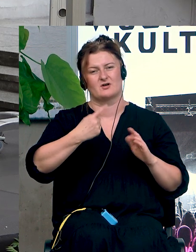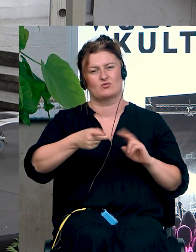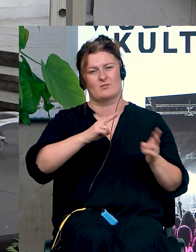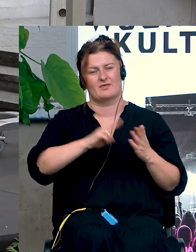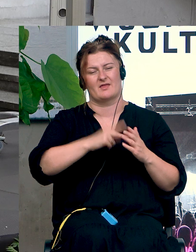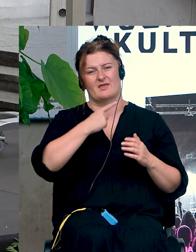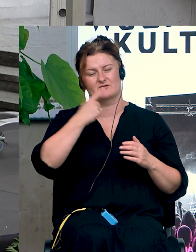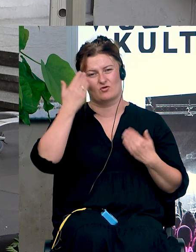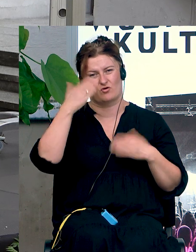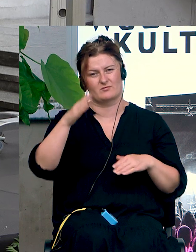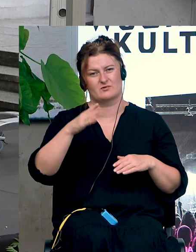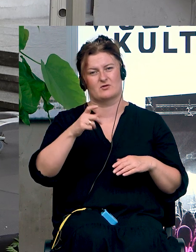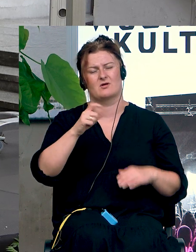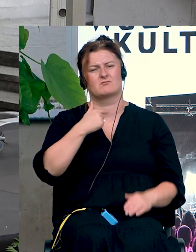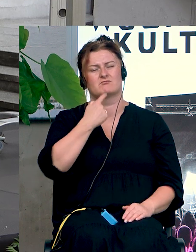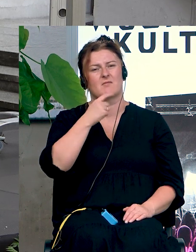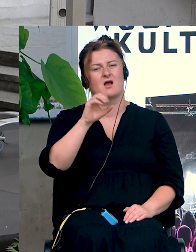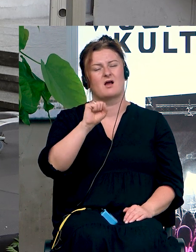Ангелус?